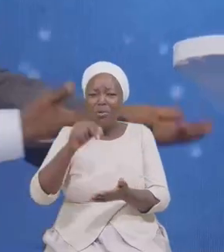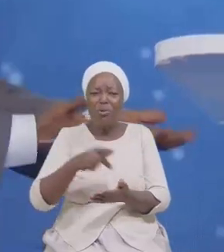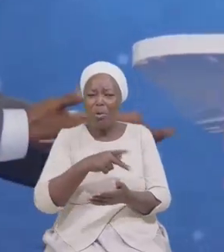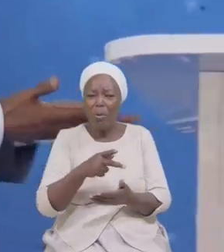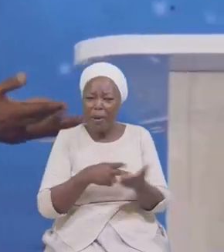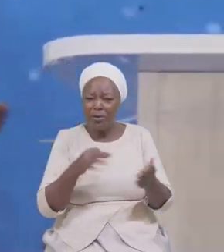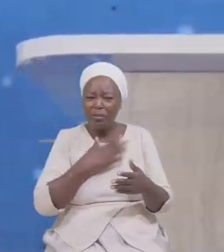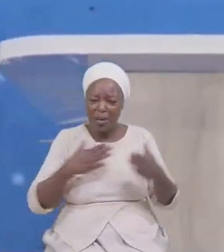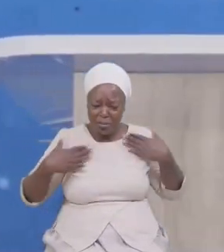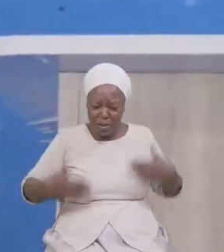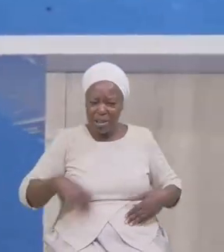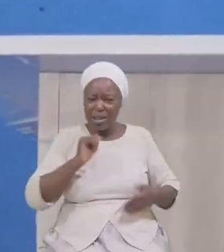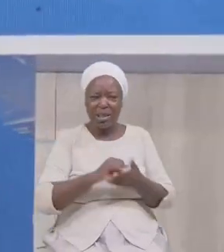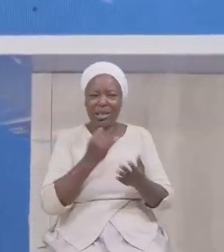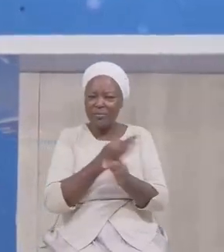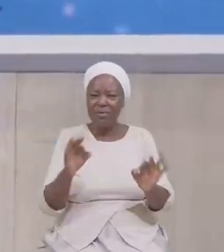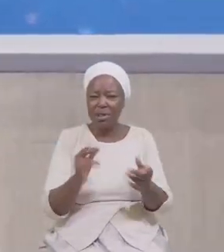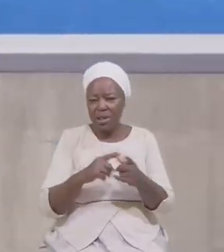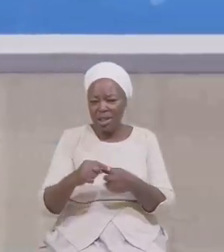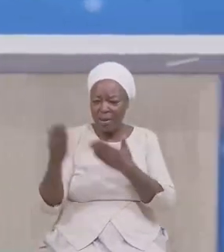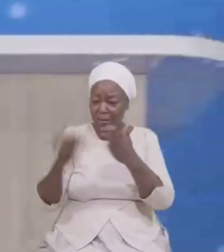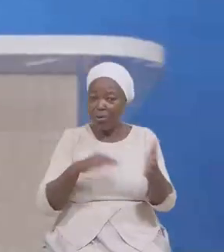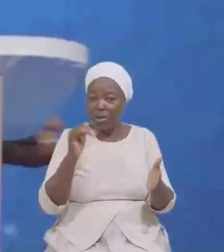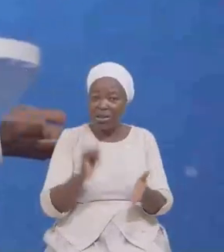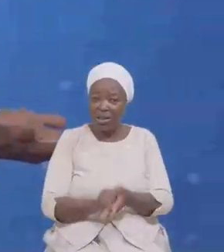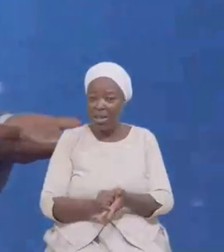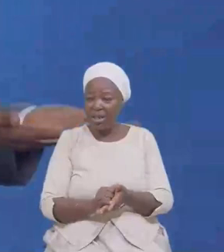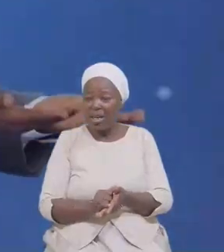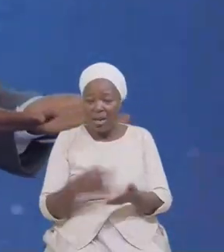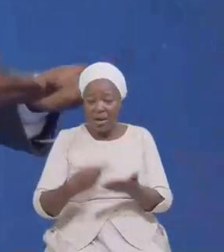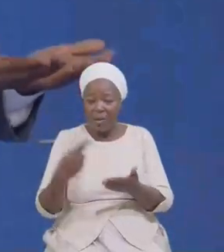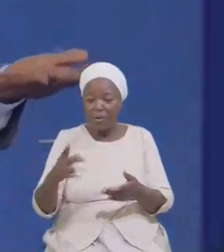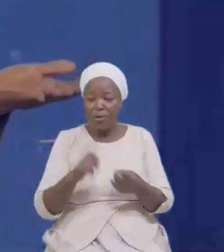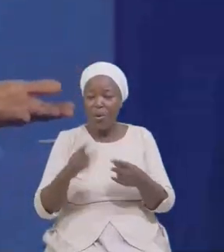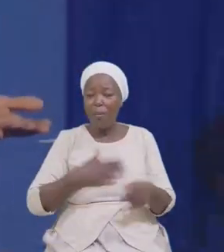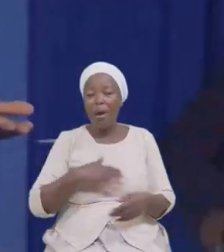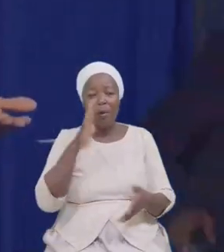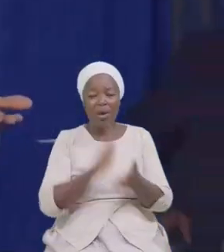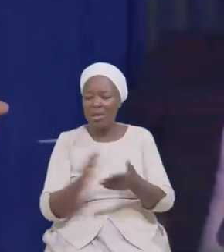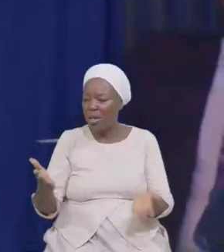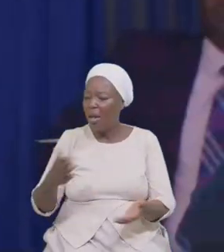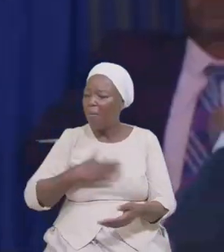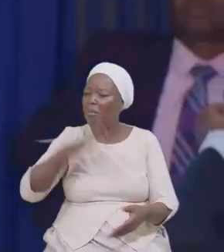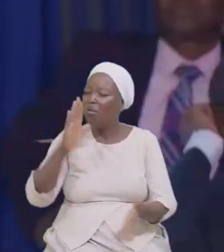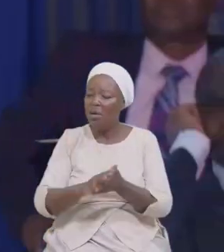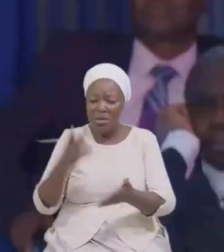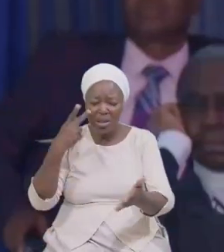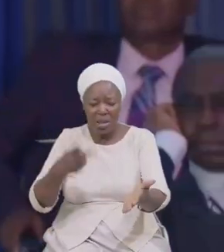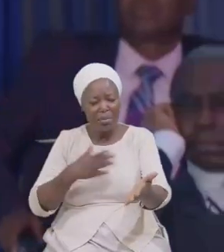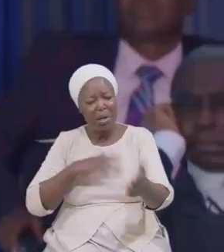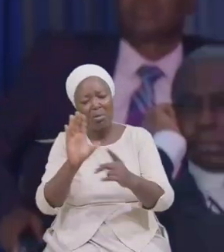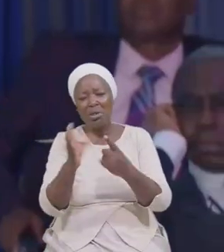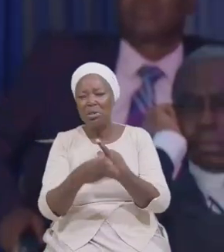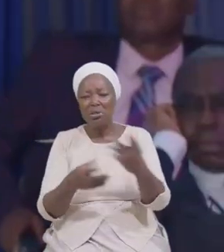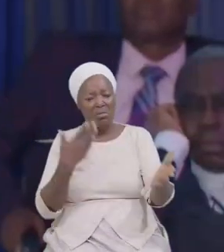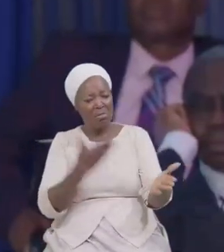Et j'ai amené le résultat médical à mon épouse. Et j'ai dit, oh, chérie, regardez ma condition. Elle dit, ah, tu